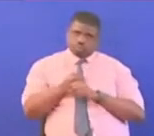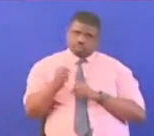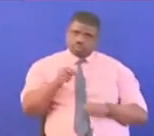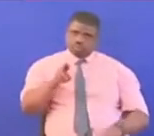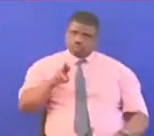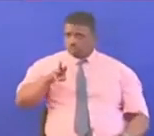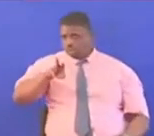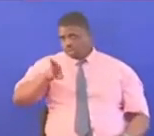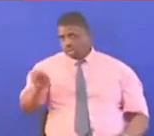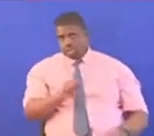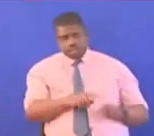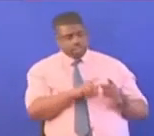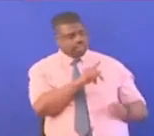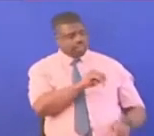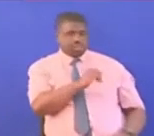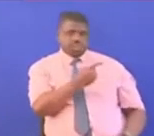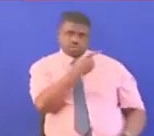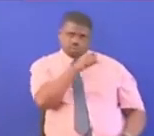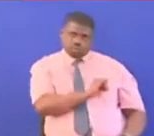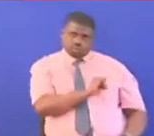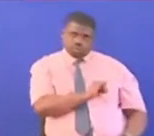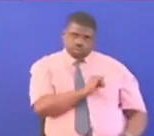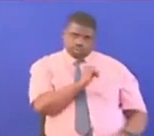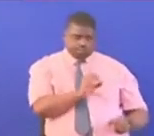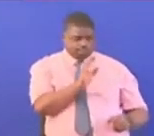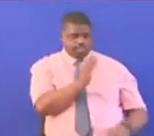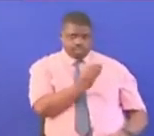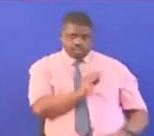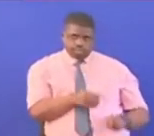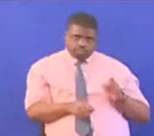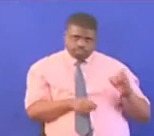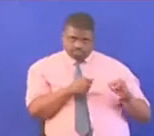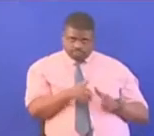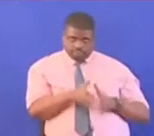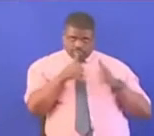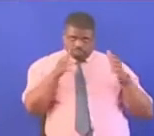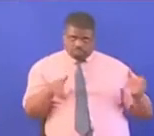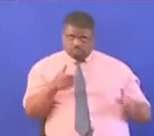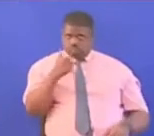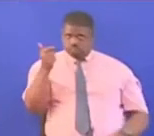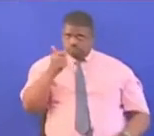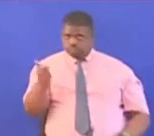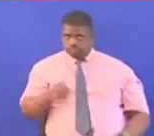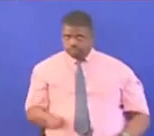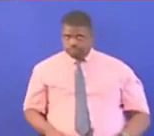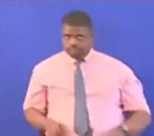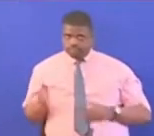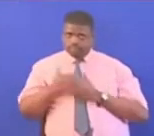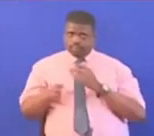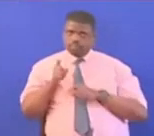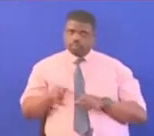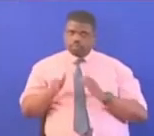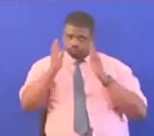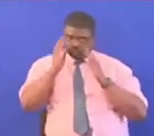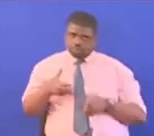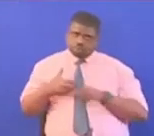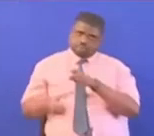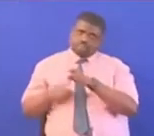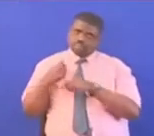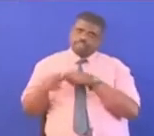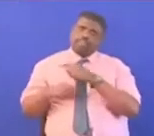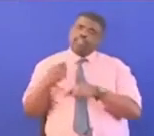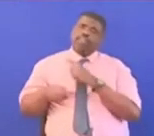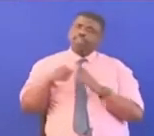Ruaha na huko Kigosi inaonekana na inaenda kuleta matunda makubwa kwa Watanzania. Katika eneo hilo Mheshimiwa Waziri,